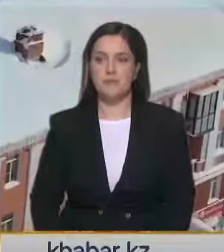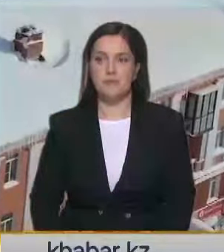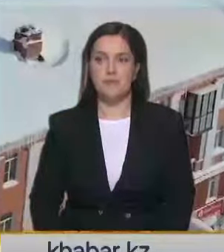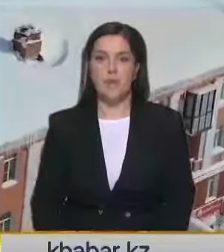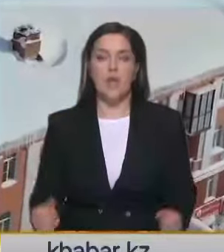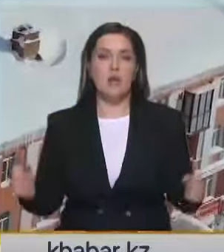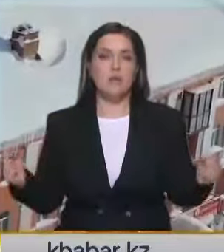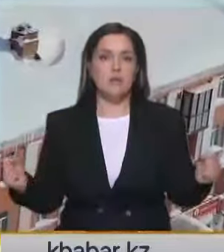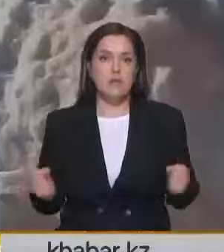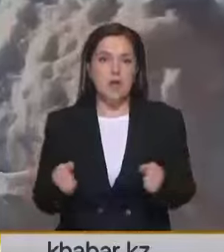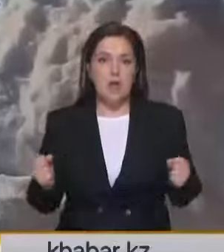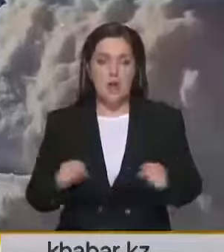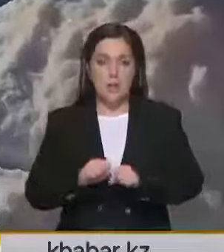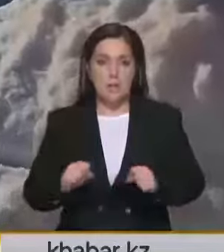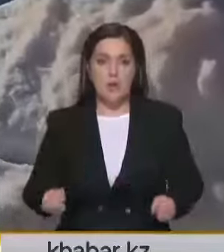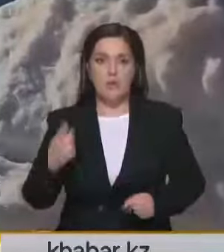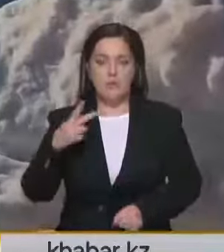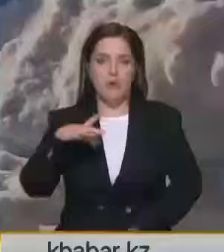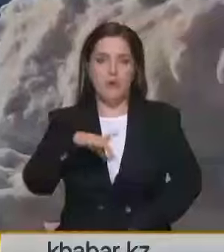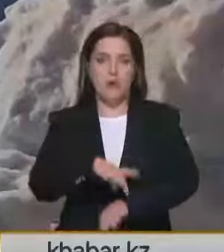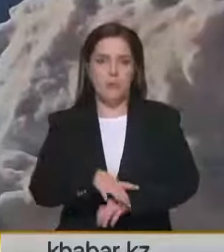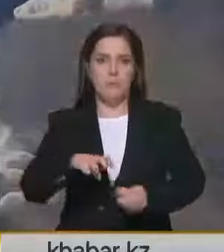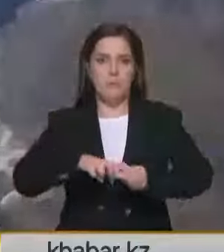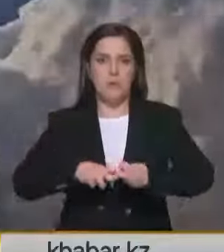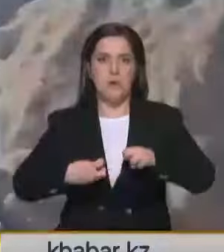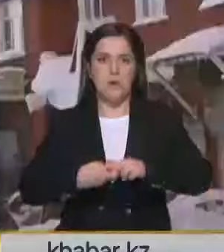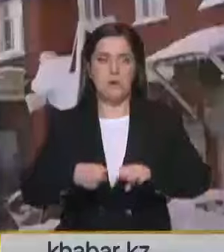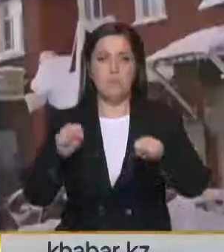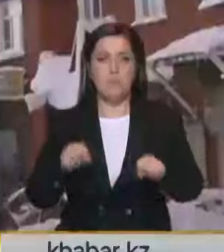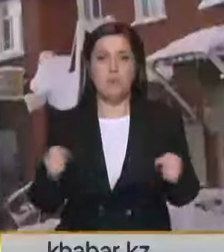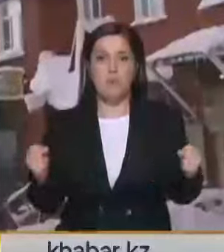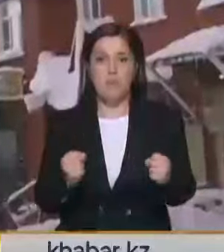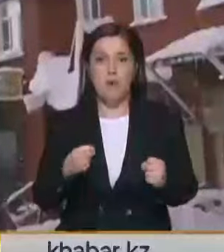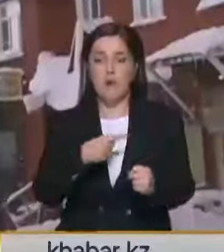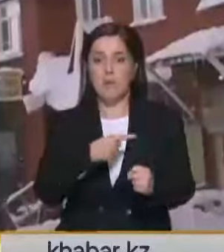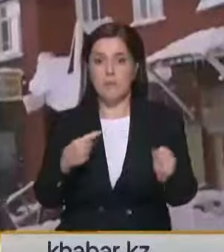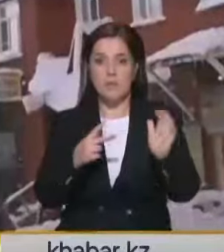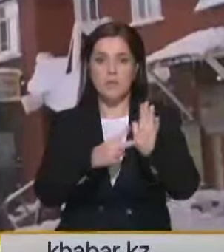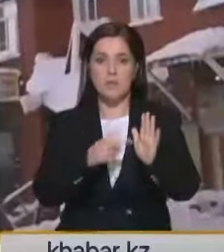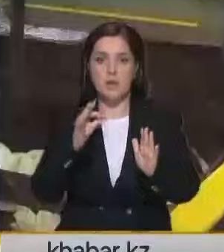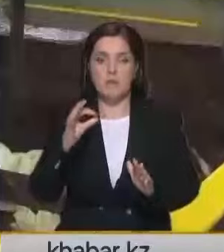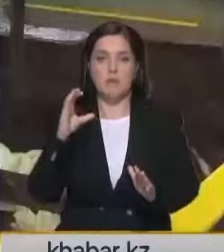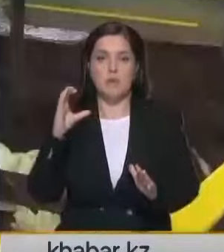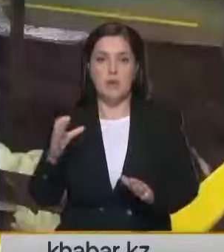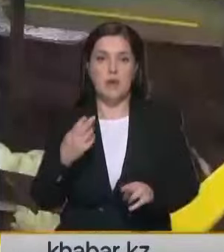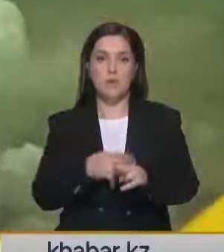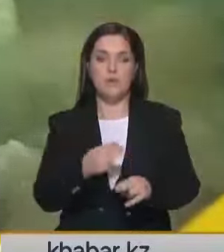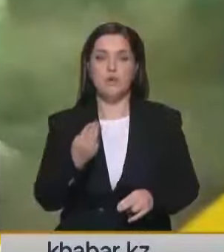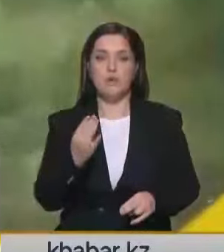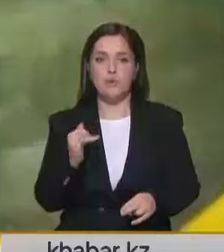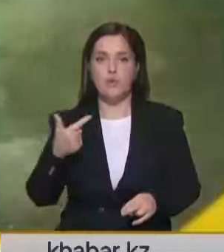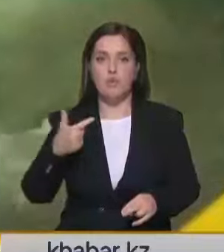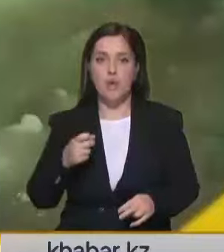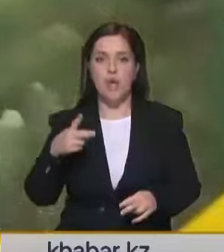Заморозки обнажили первые коммунальные проблемы в Ридере. При похолодании до минус 7 градусов и снегопадах образовалась шуга, наледь